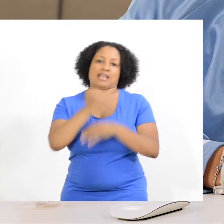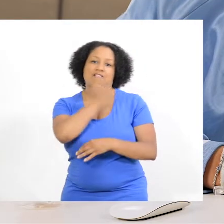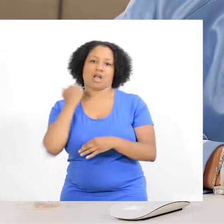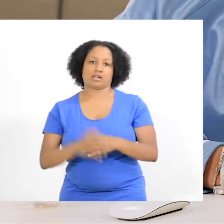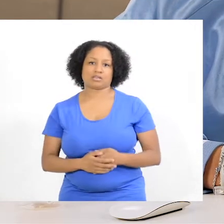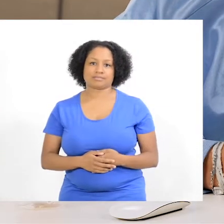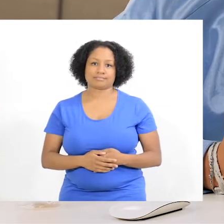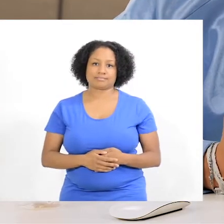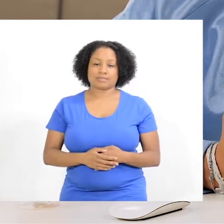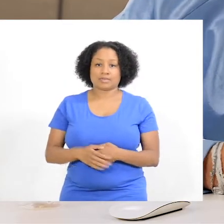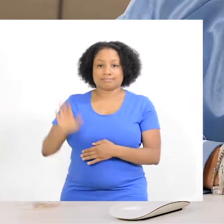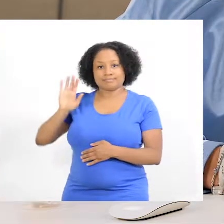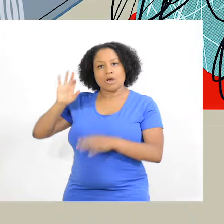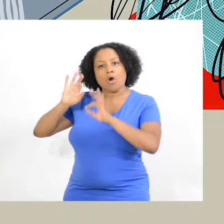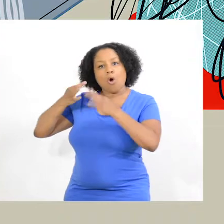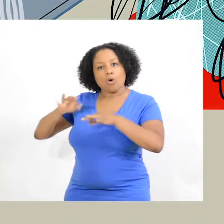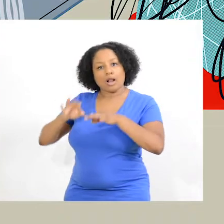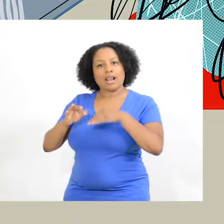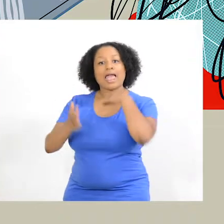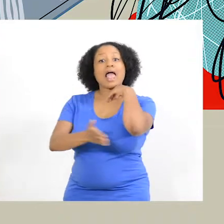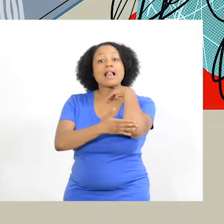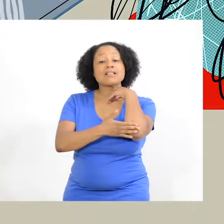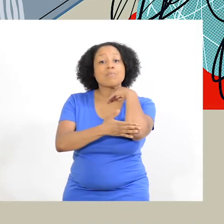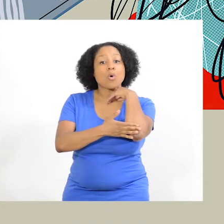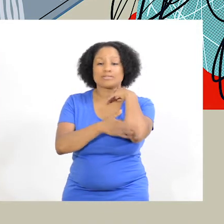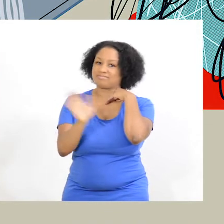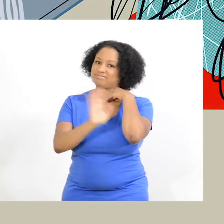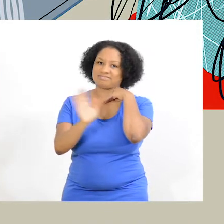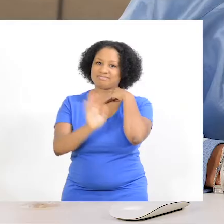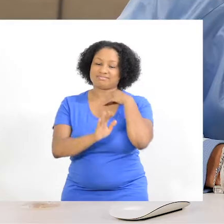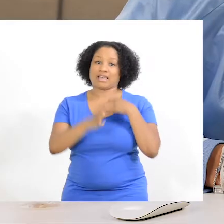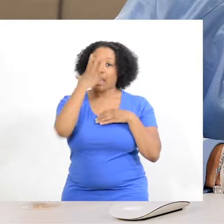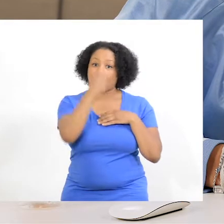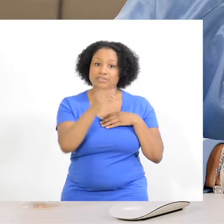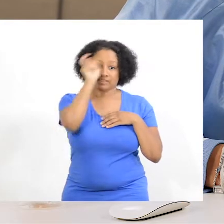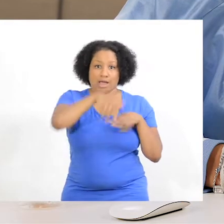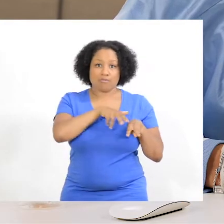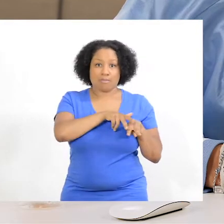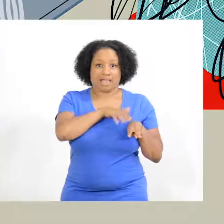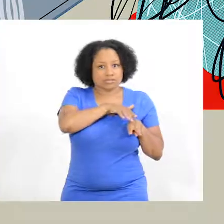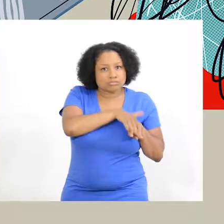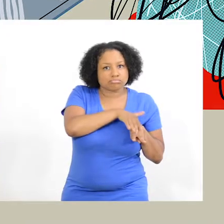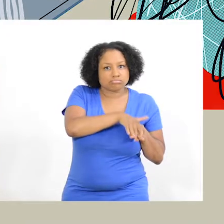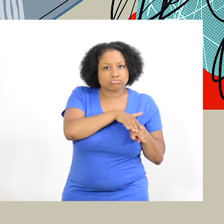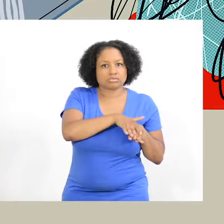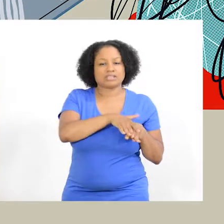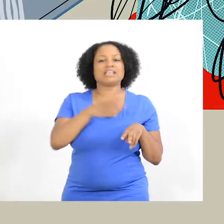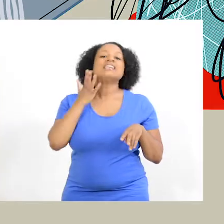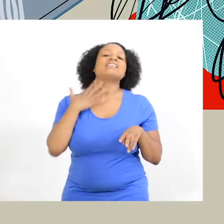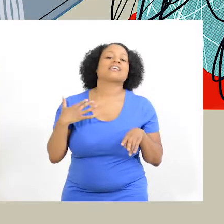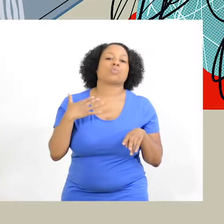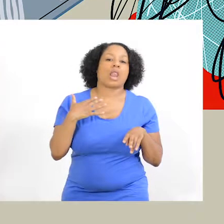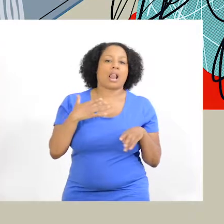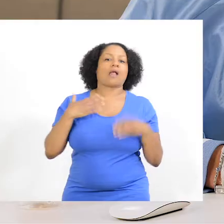Jamies Onkel berührt ihn nicht versehentlich am Ellbogen. Er fasst ihm absichtlich zwischen die Beine. Das ist ein sexueller Körperbereich und er tut das mit